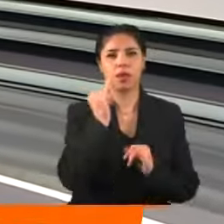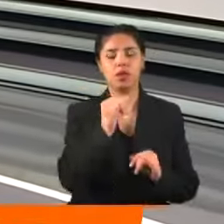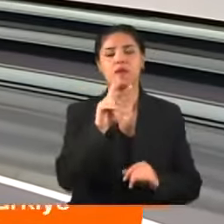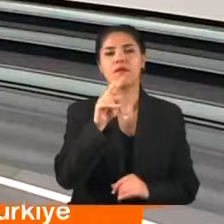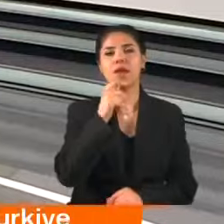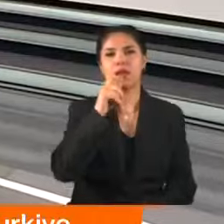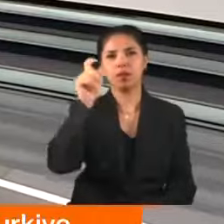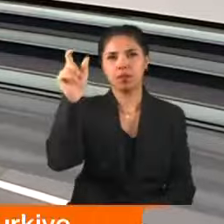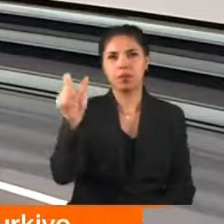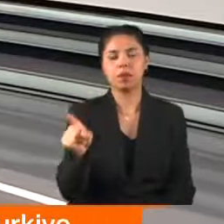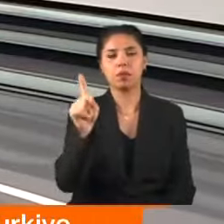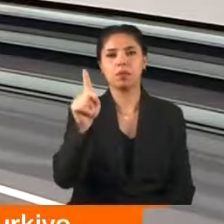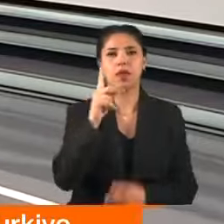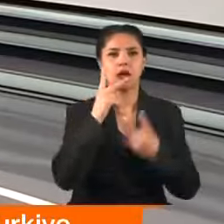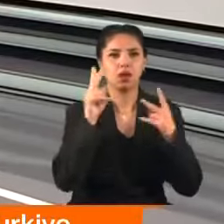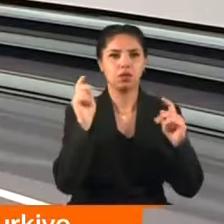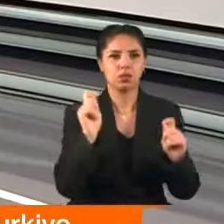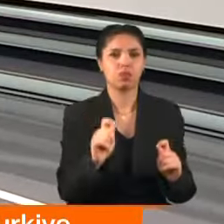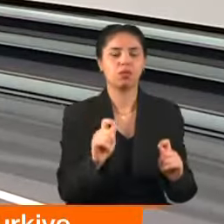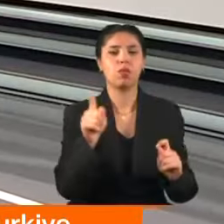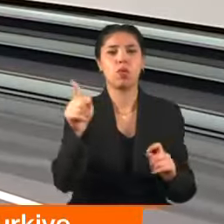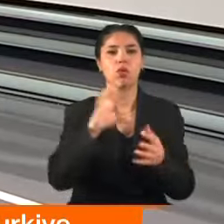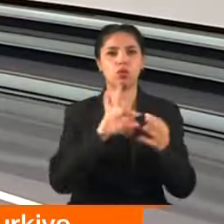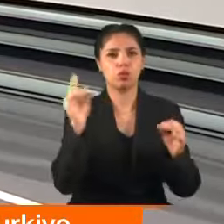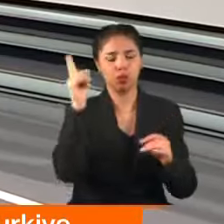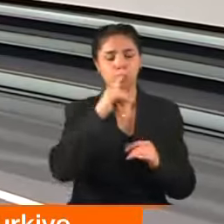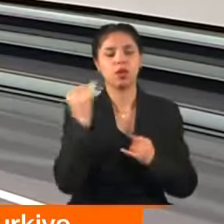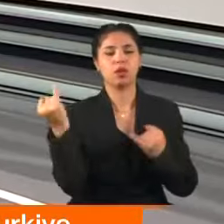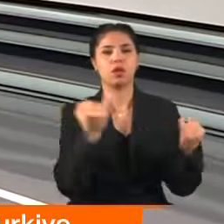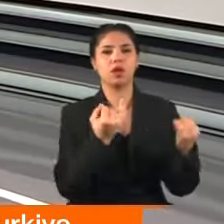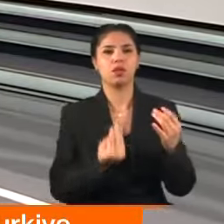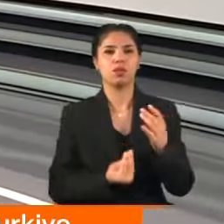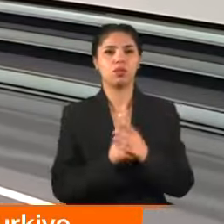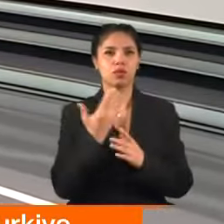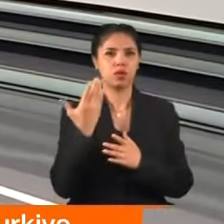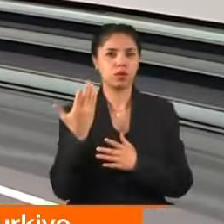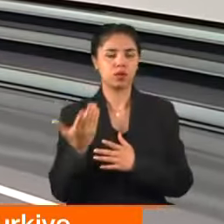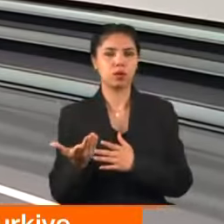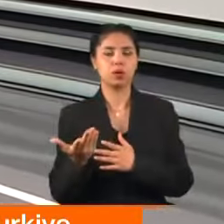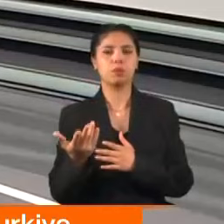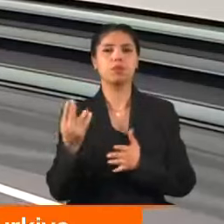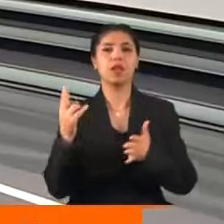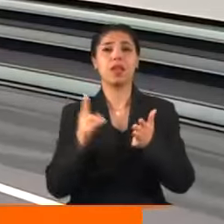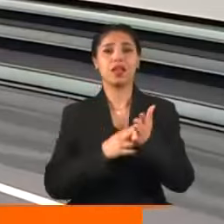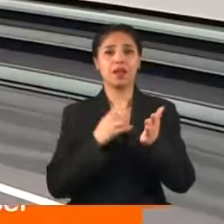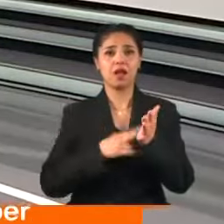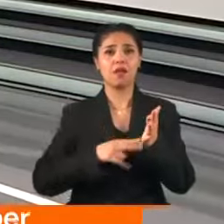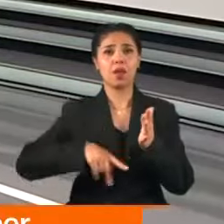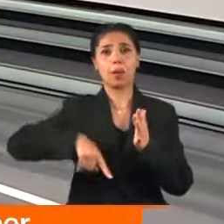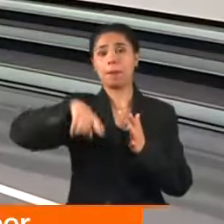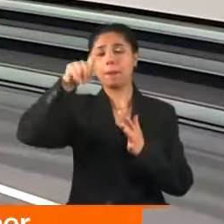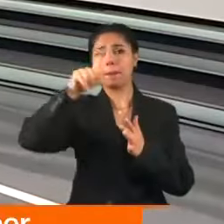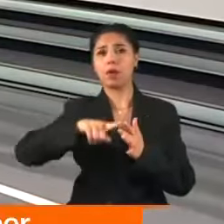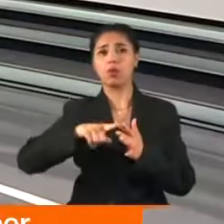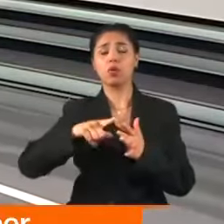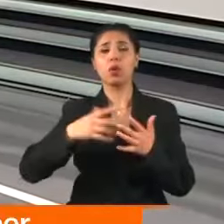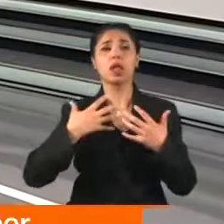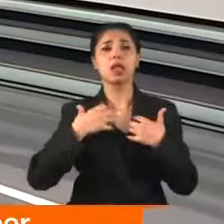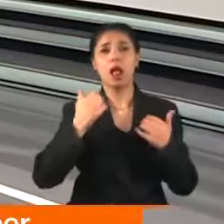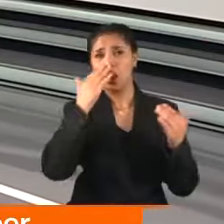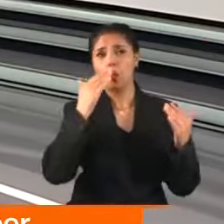Milor bir açıklama yaptı ve sözleriyle tartışmanın fitilini ateşledi aslında. Kahvaltının günün en sağlıksız öğünü olduğunu